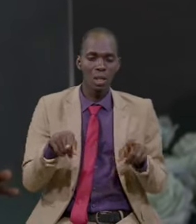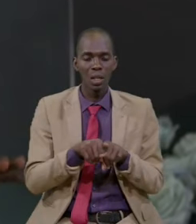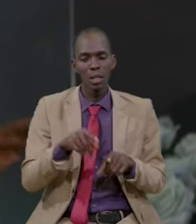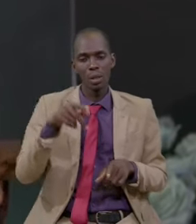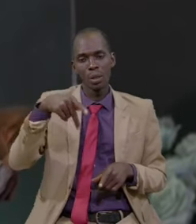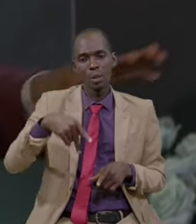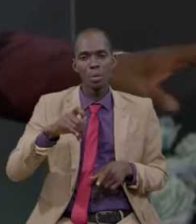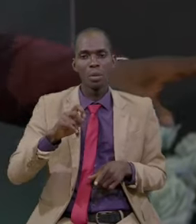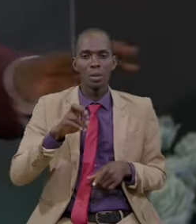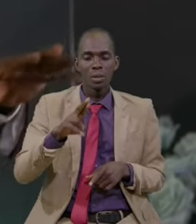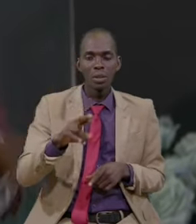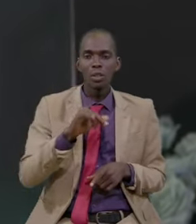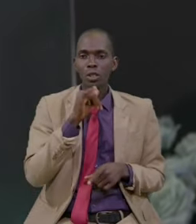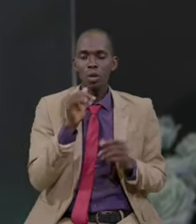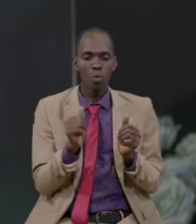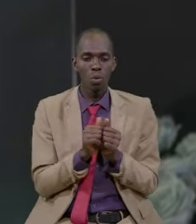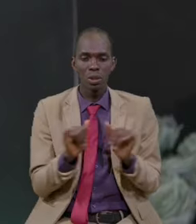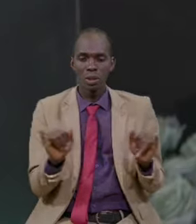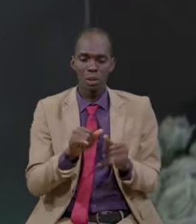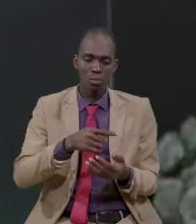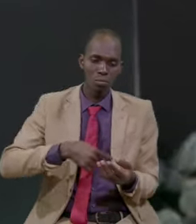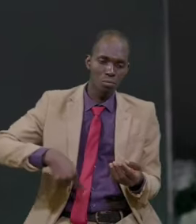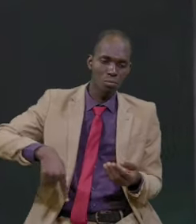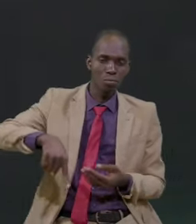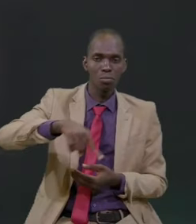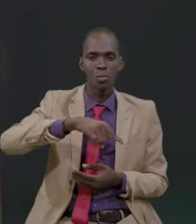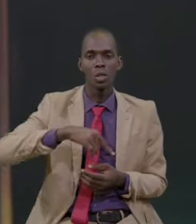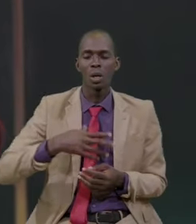même cercle. Comme ça, Philippiens, qu'est-ce que tu penses?